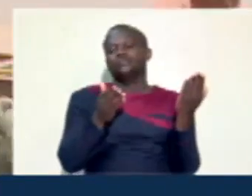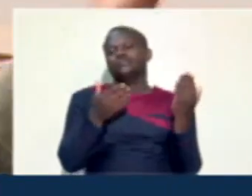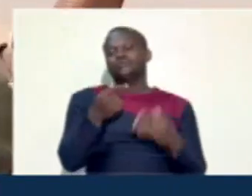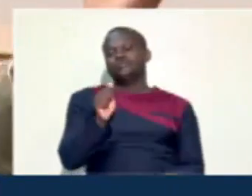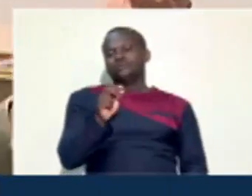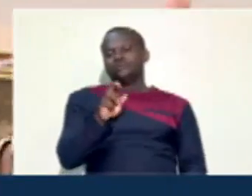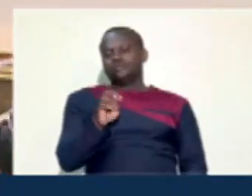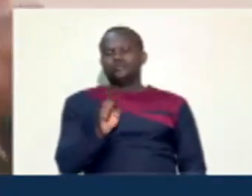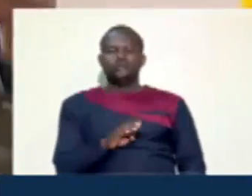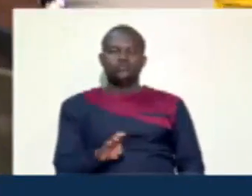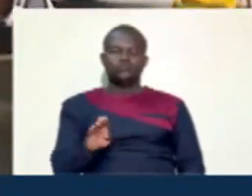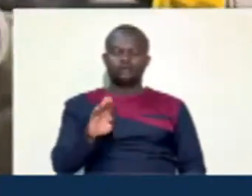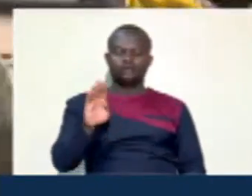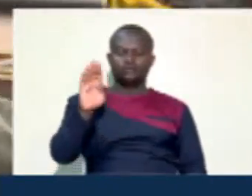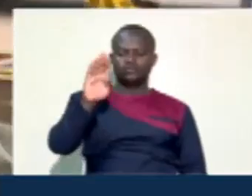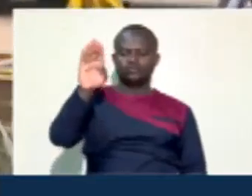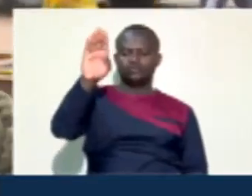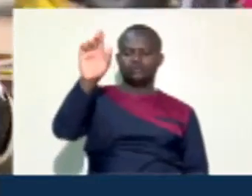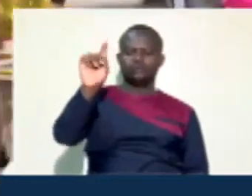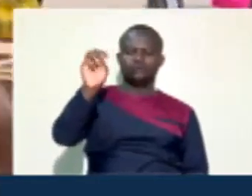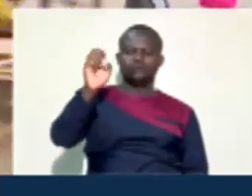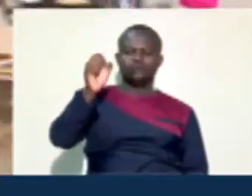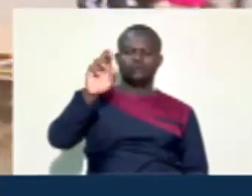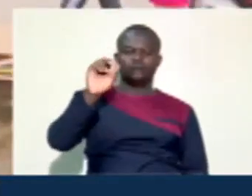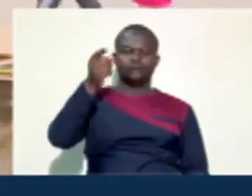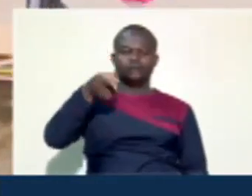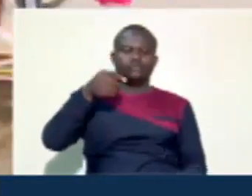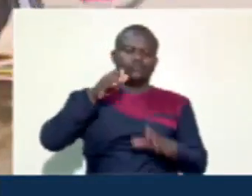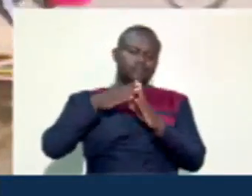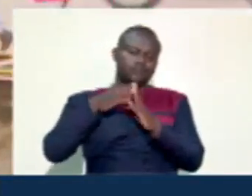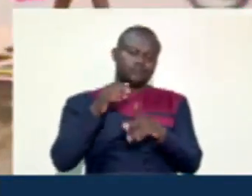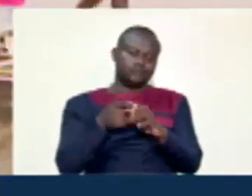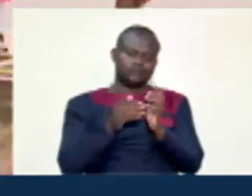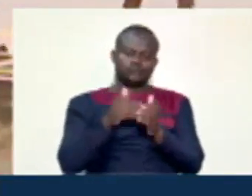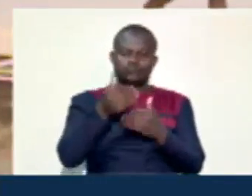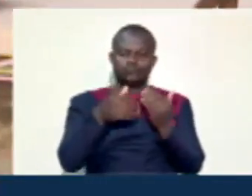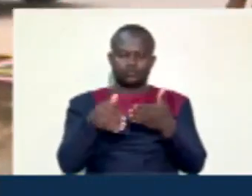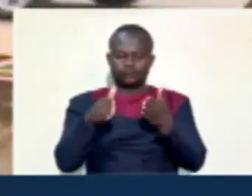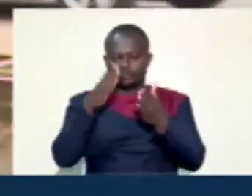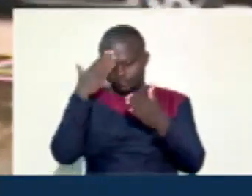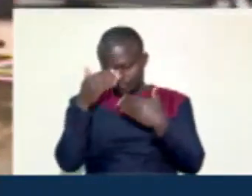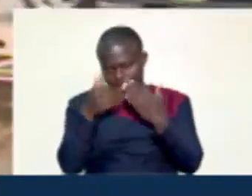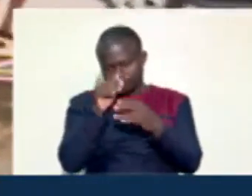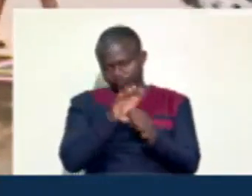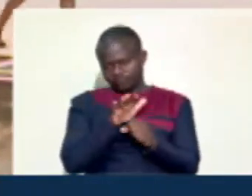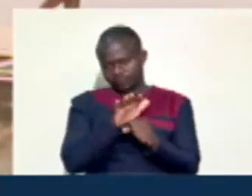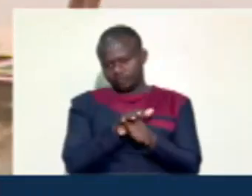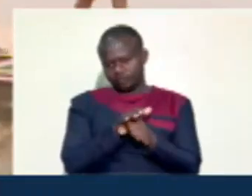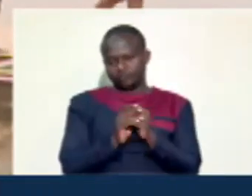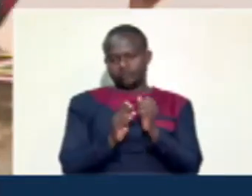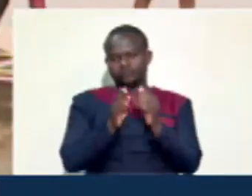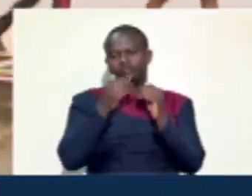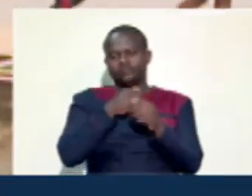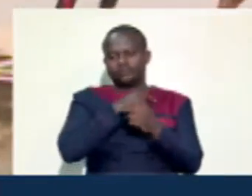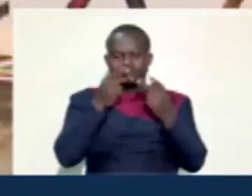gare zikazamuka zigaca Kimisagara zigatunguka mu mujyi. Ariko iyo nzira bitewe n'ubucucike bw'imodoka